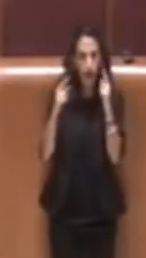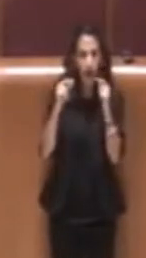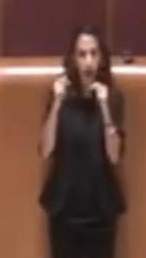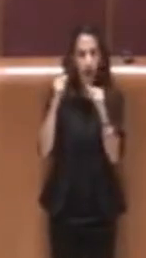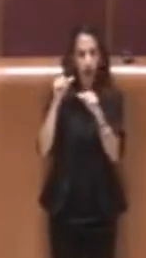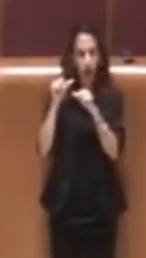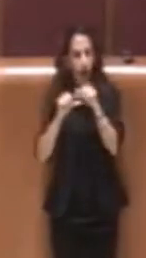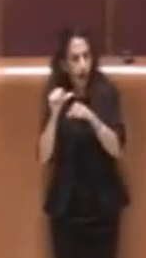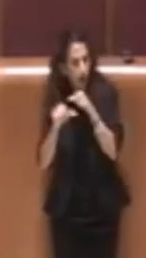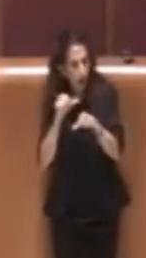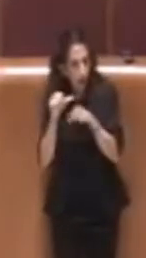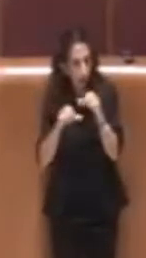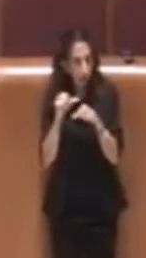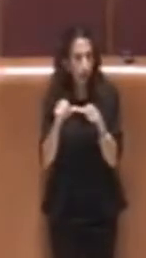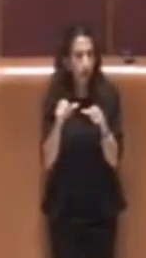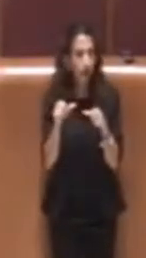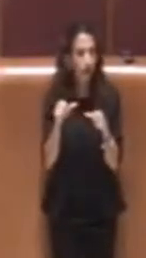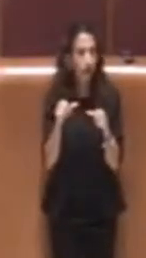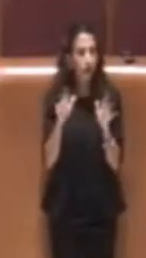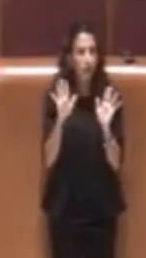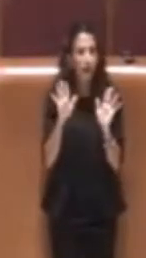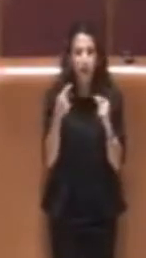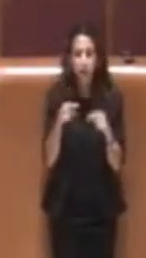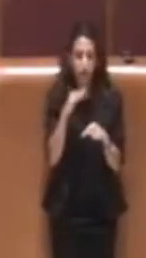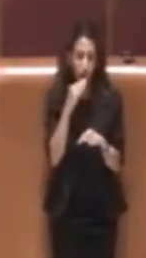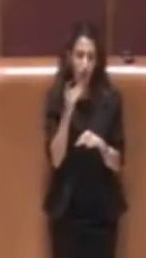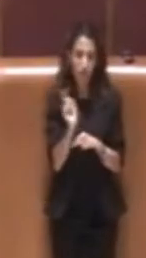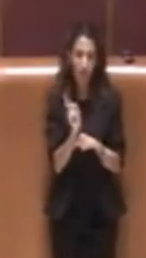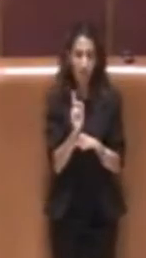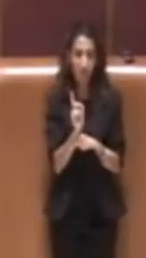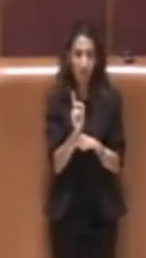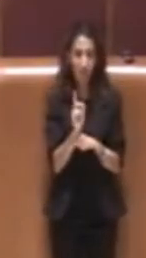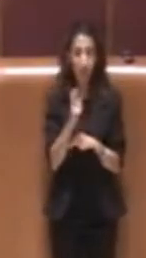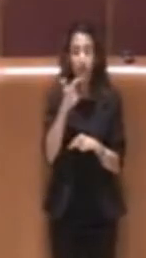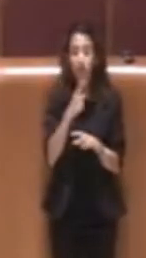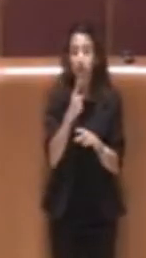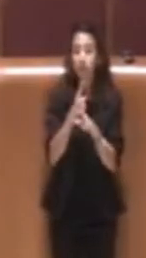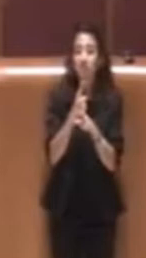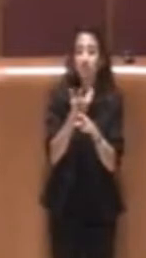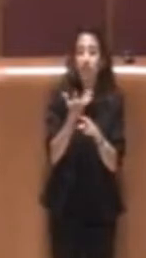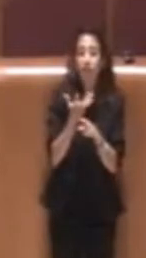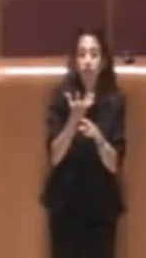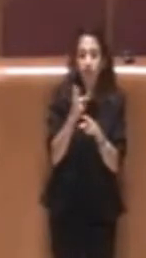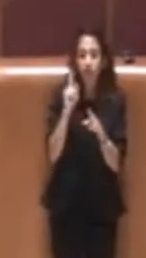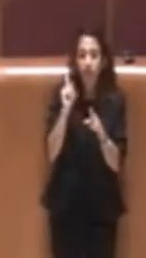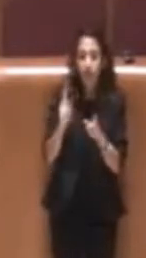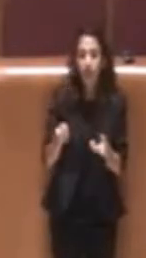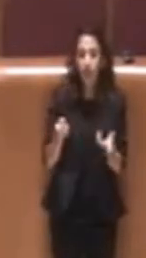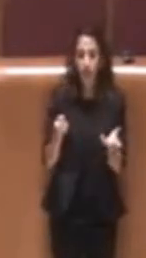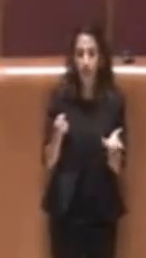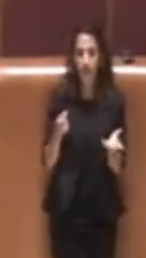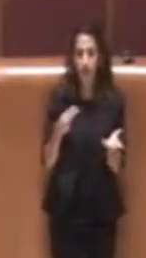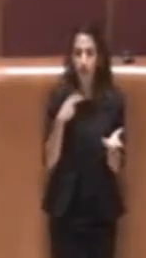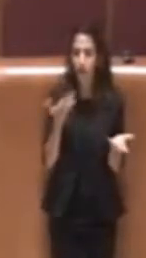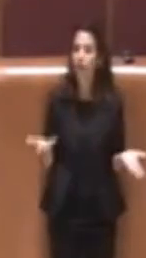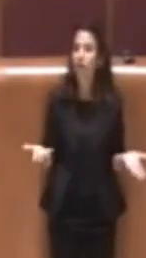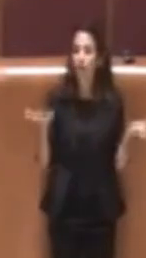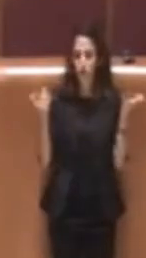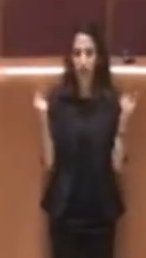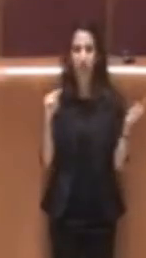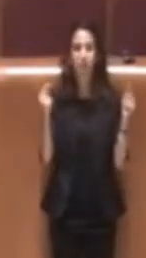avevano determinato ieri, ma probabilmente non basta. Probabilmente è necessario andare a sollevare, ripeto, non tanto il